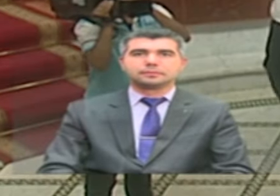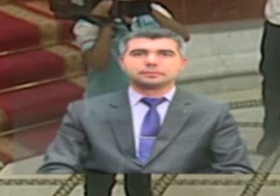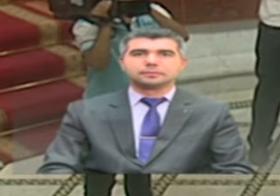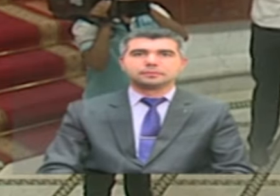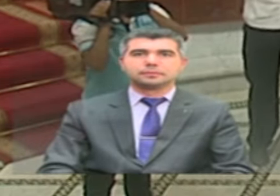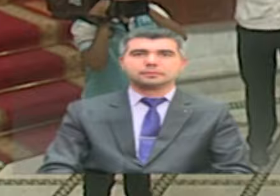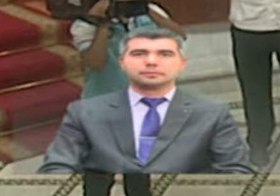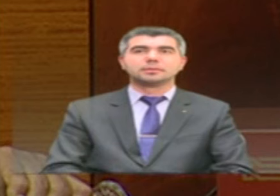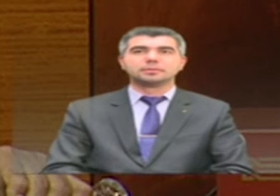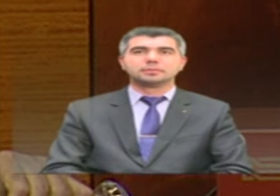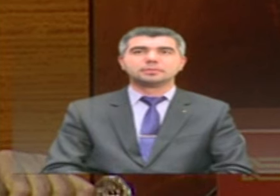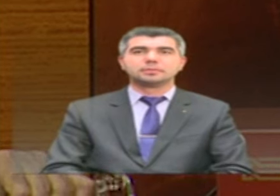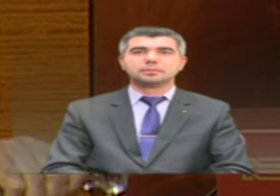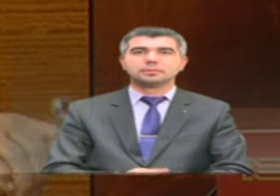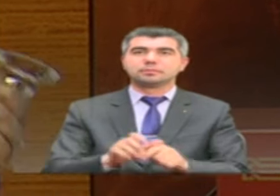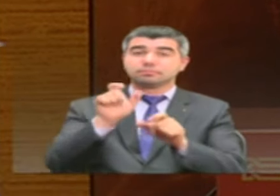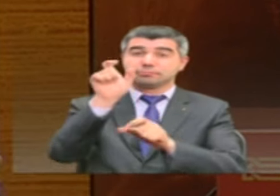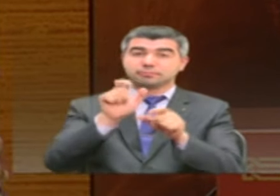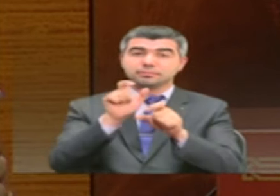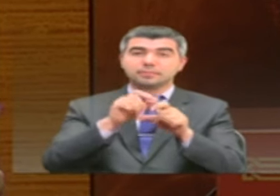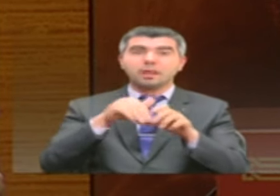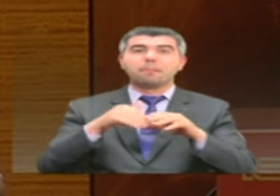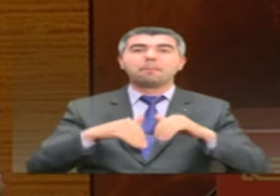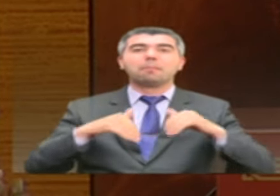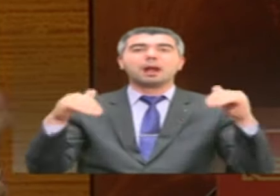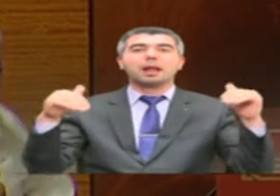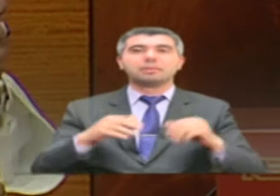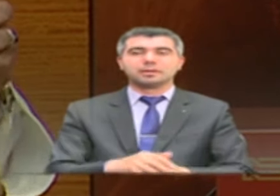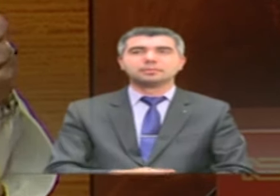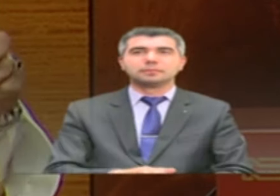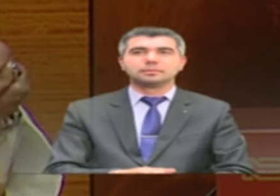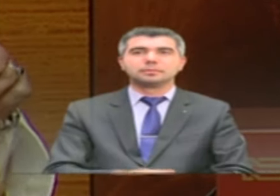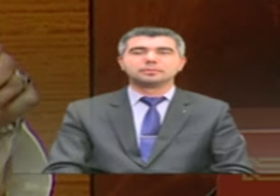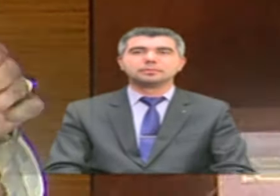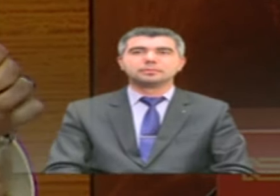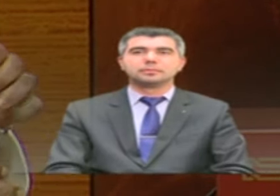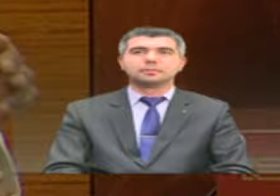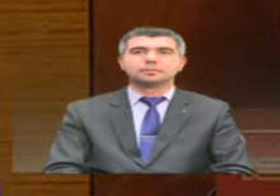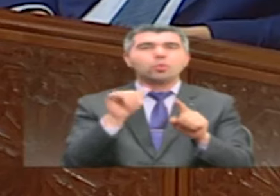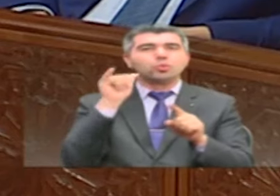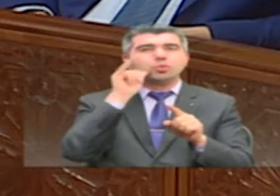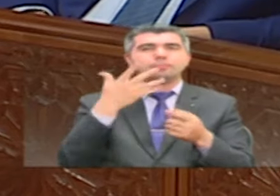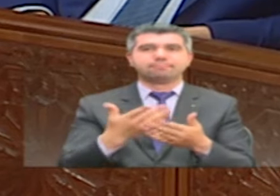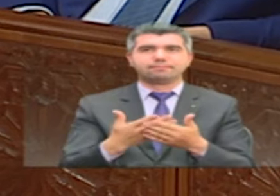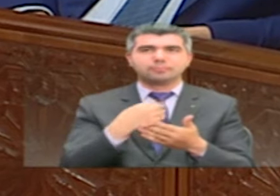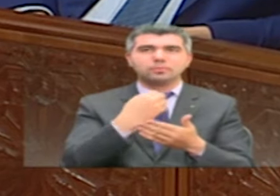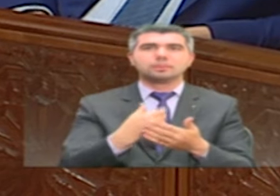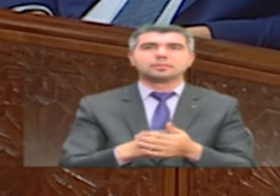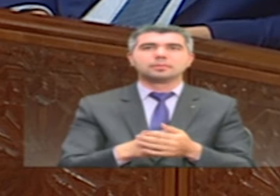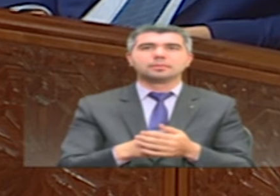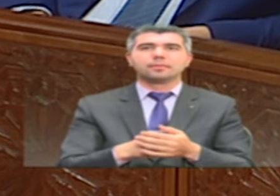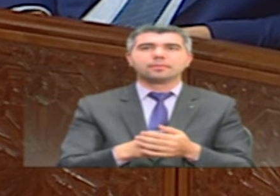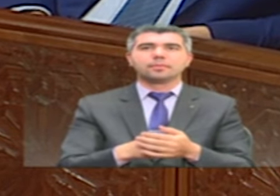عن موضوع النقاش وتخوض في الحياه الشخصيه لوزير الدوله المكلف بحقوق الانسان مصطفى